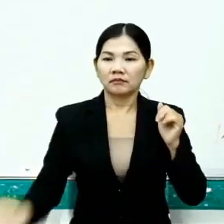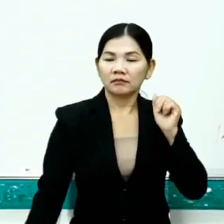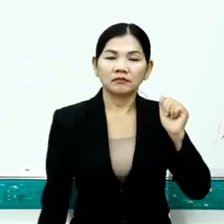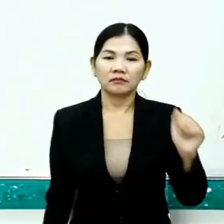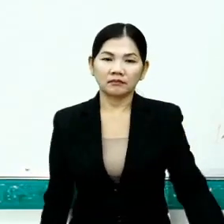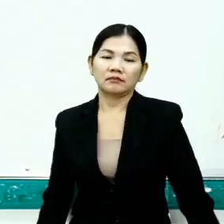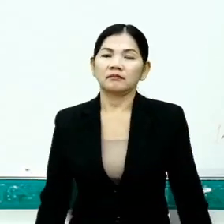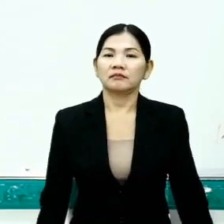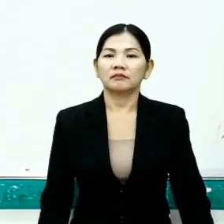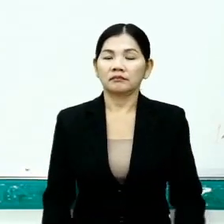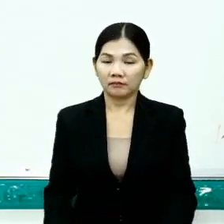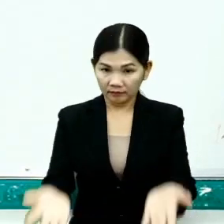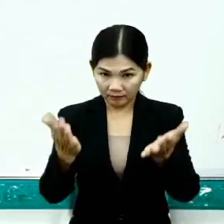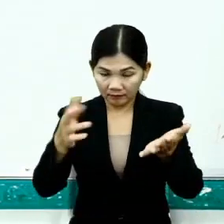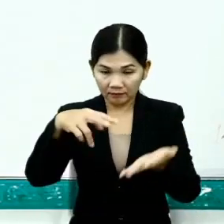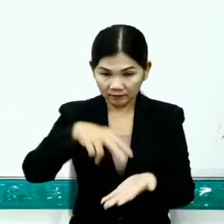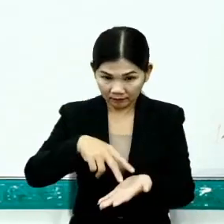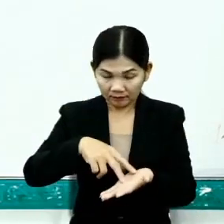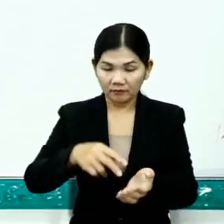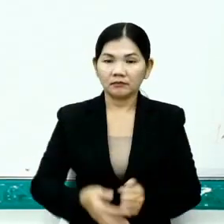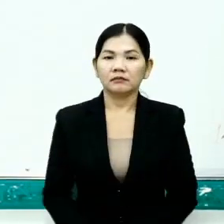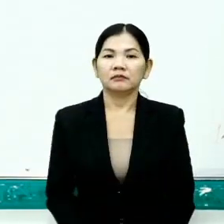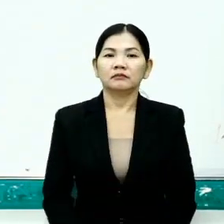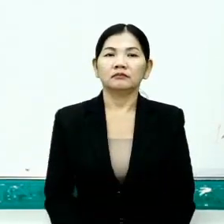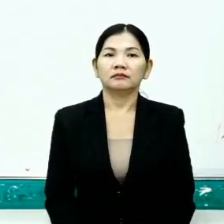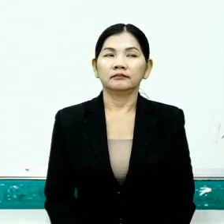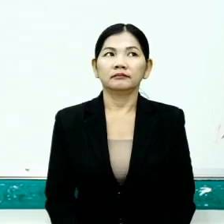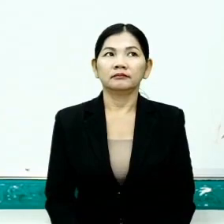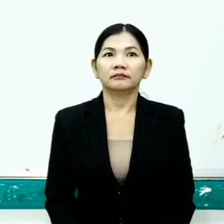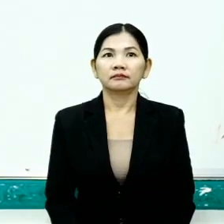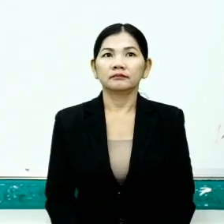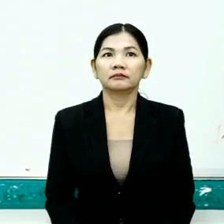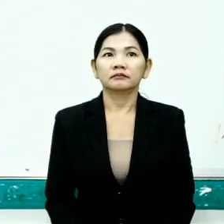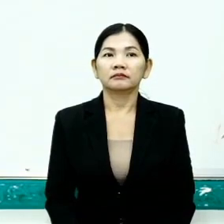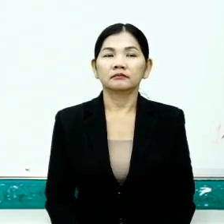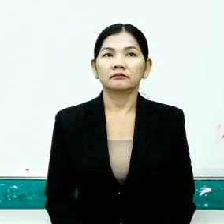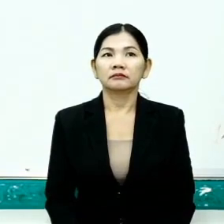hái, cô cào chờ mà con, cha cào chờ,